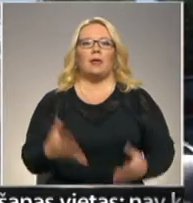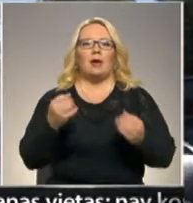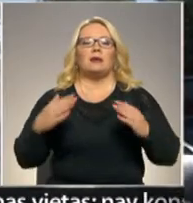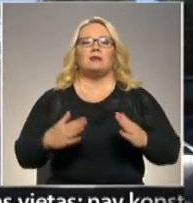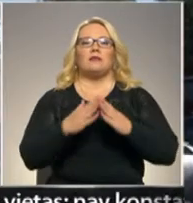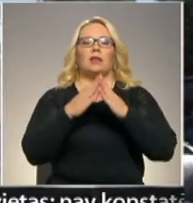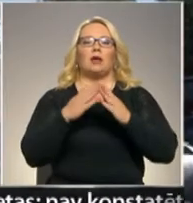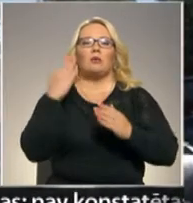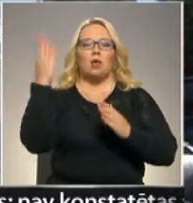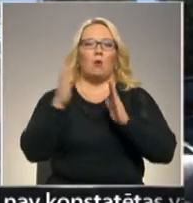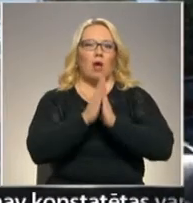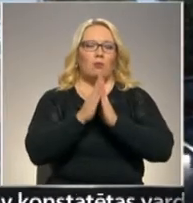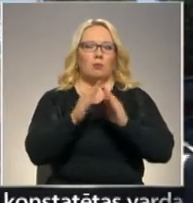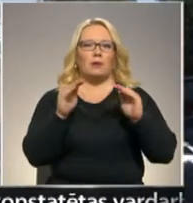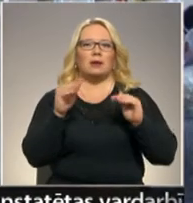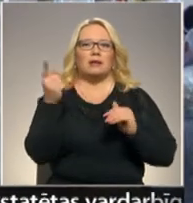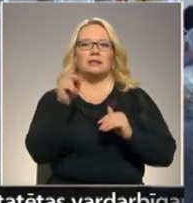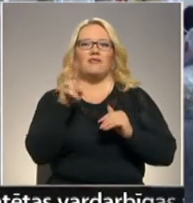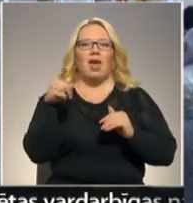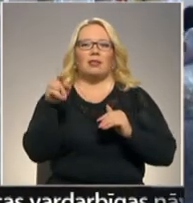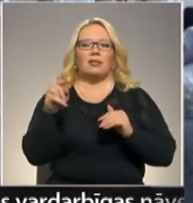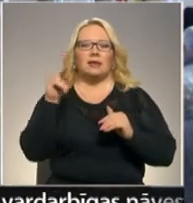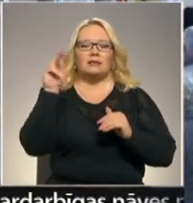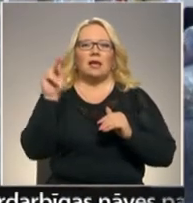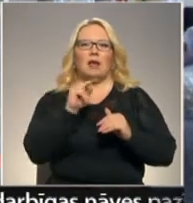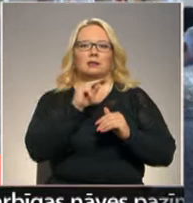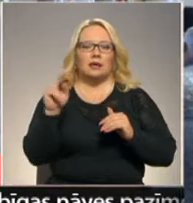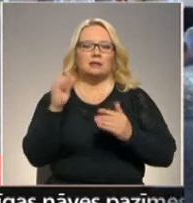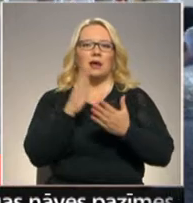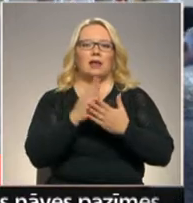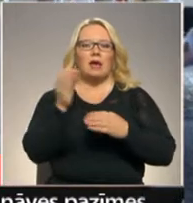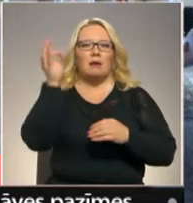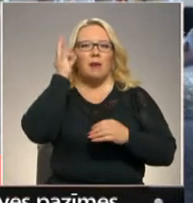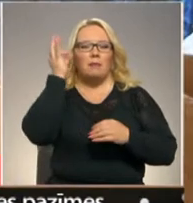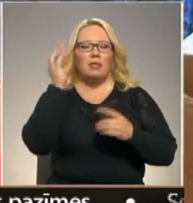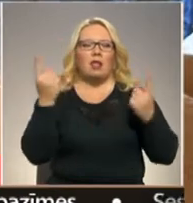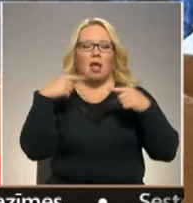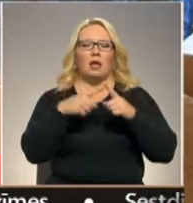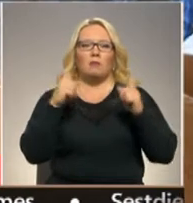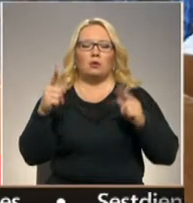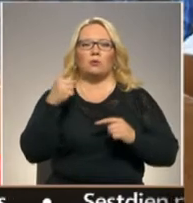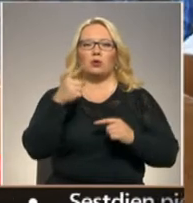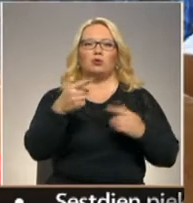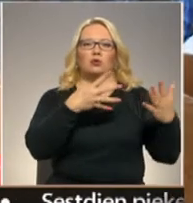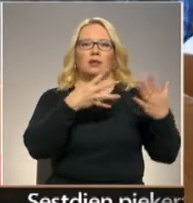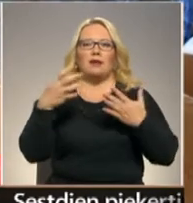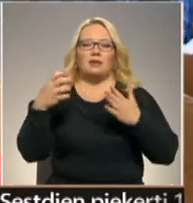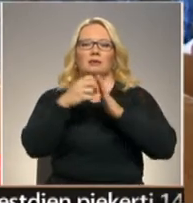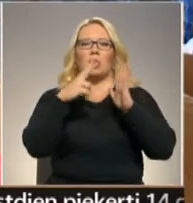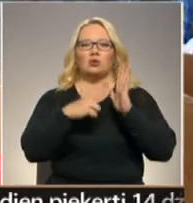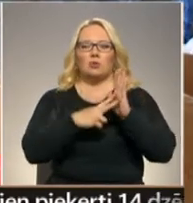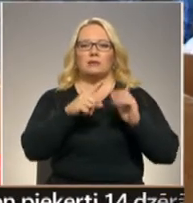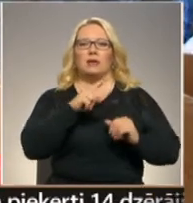svinīgu dievkalpojumu Sventas visvētākās trīsvienības Romas katoļu baznīcā tiek pieminēti laika posmā no